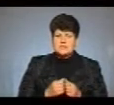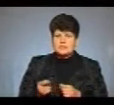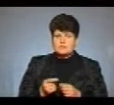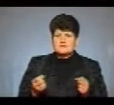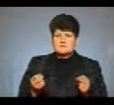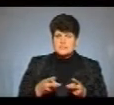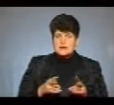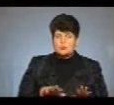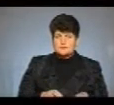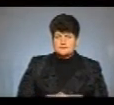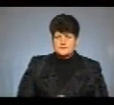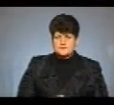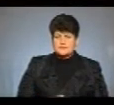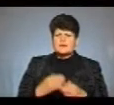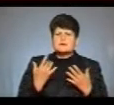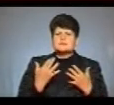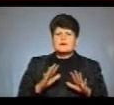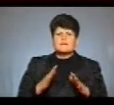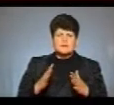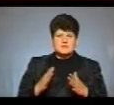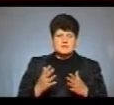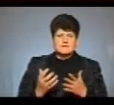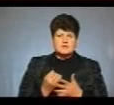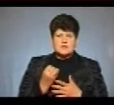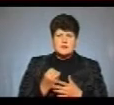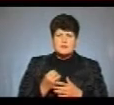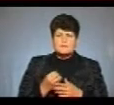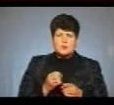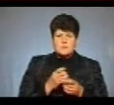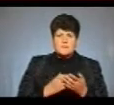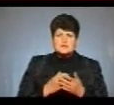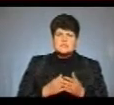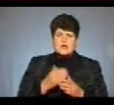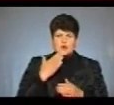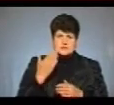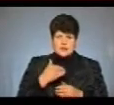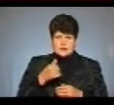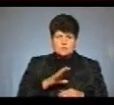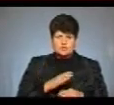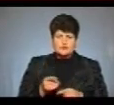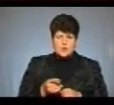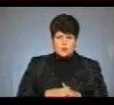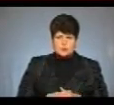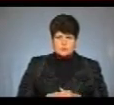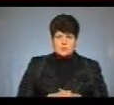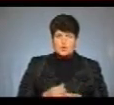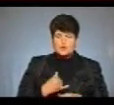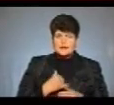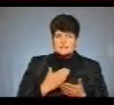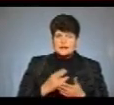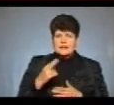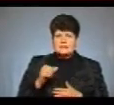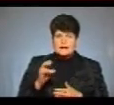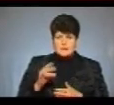спеціально відведеному місці. Скільки випадків виявлення боєприпасів за останній рік було в Тернополі? Ну, в нас є дані за